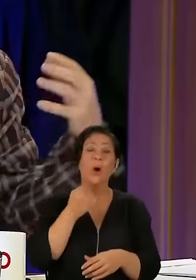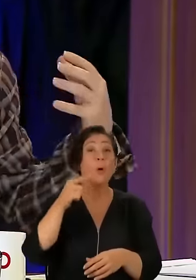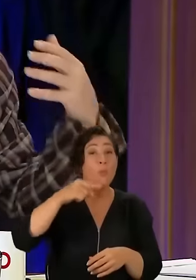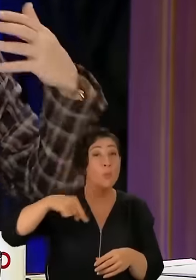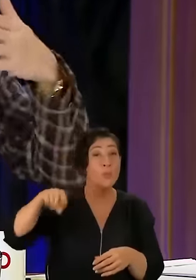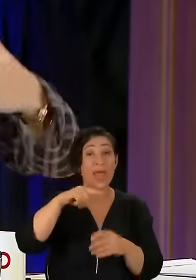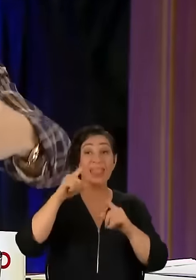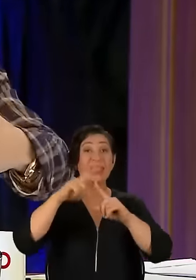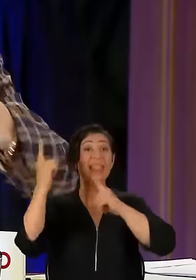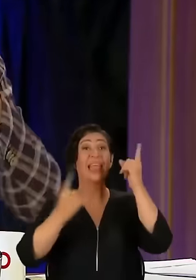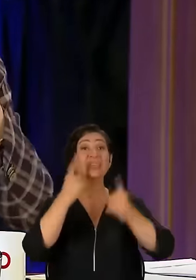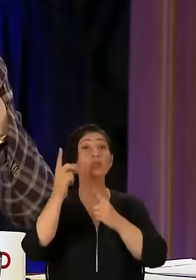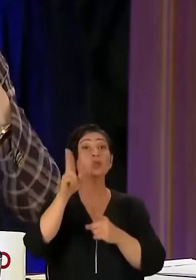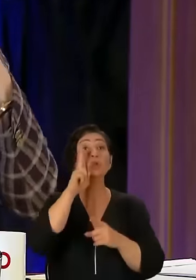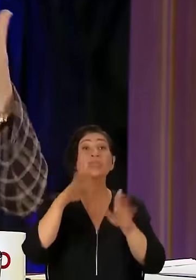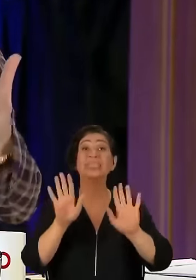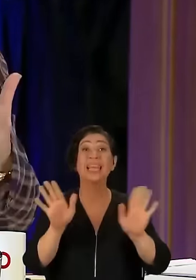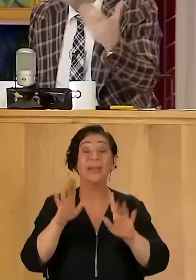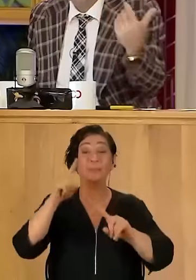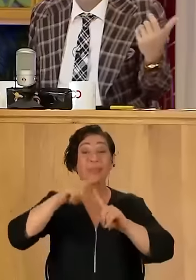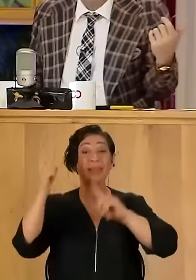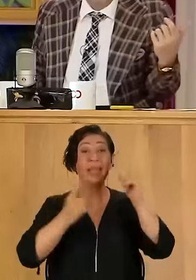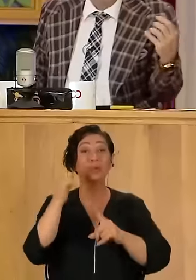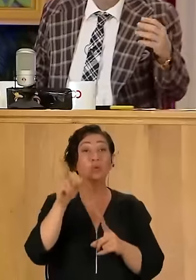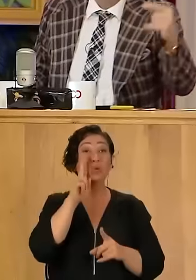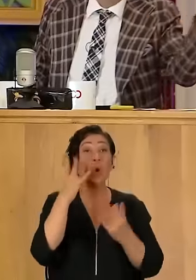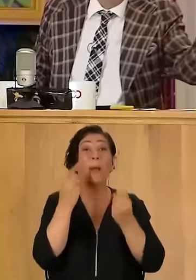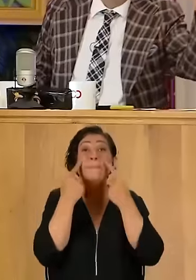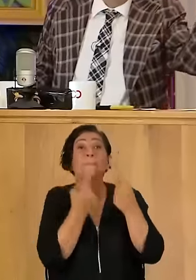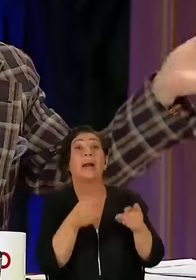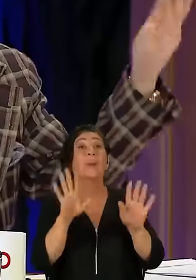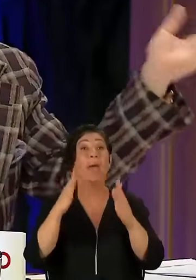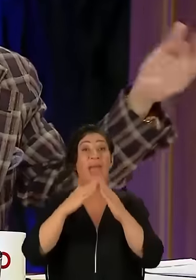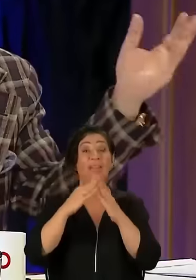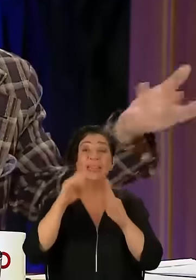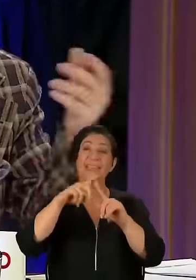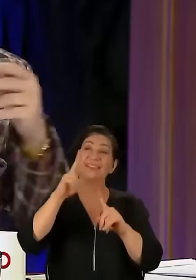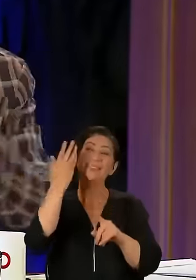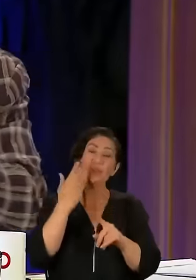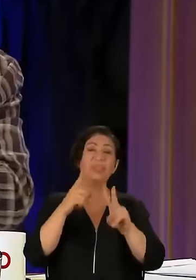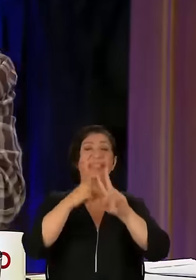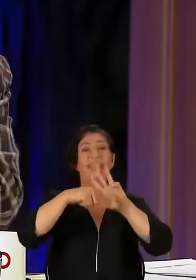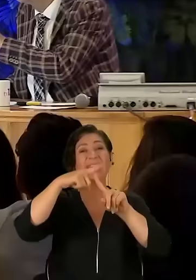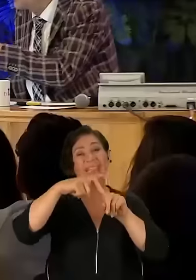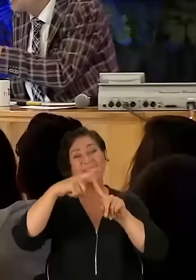bunlar teknolojinin bir sonucu değil. Teknoloji sonucu olarak bakmayalım. İşte efendim evde televizyon seyrediyoruz da Netflix